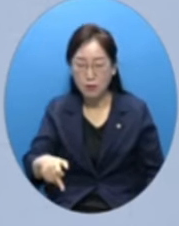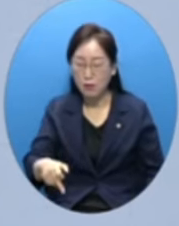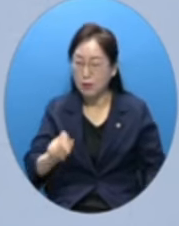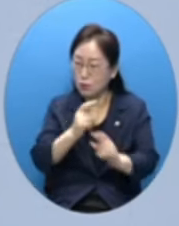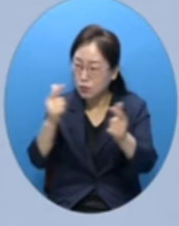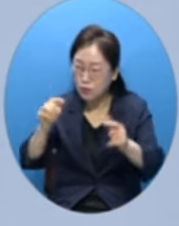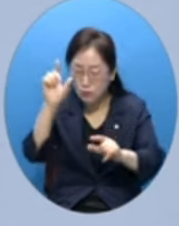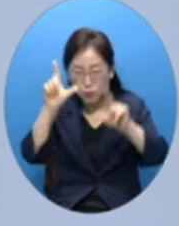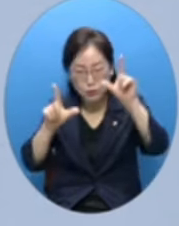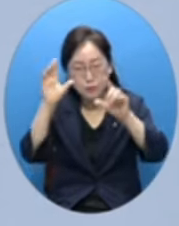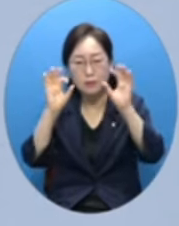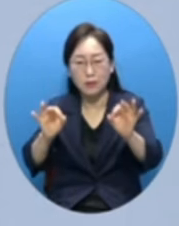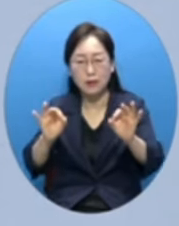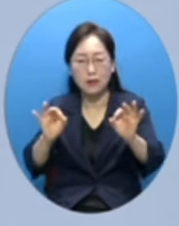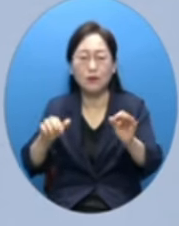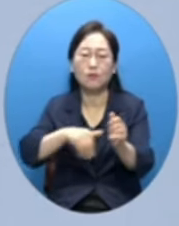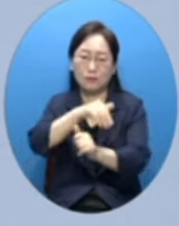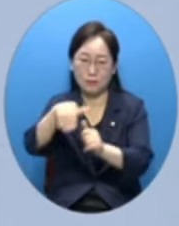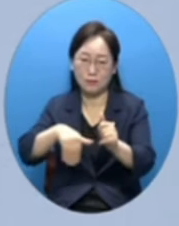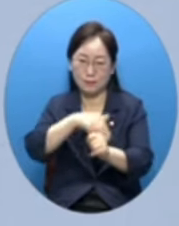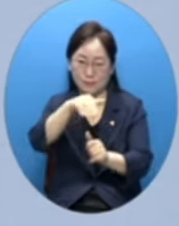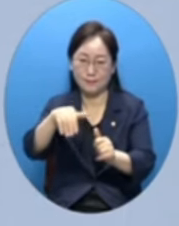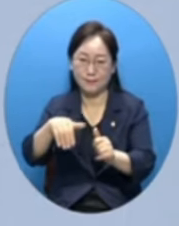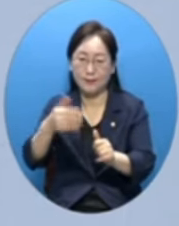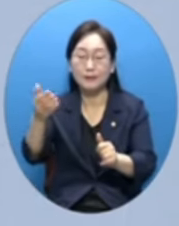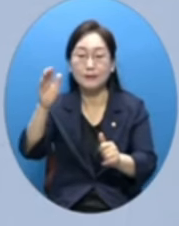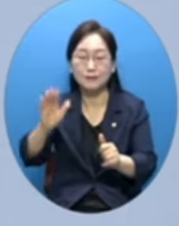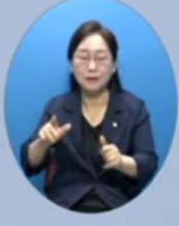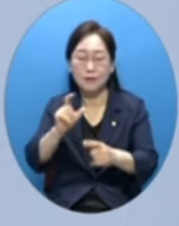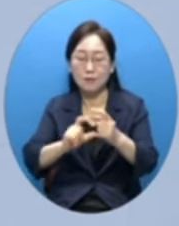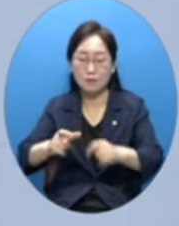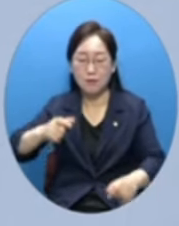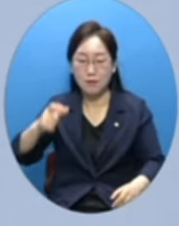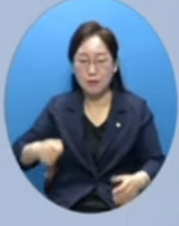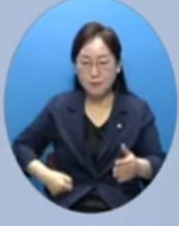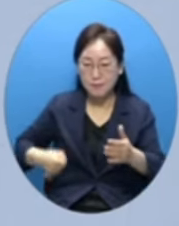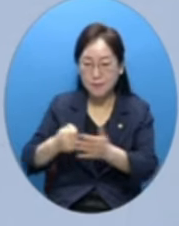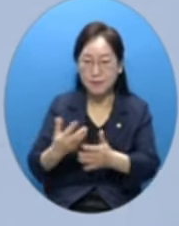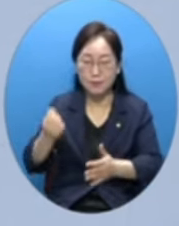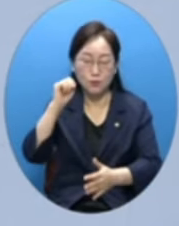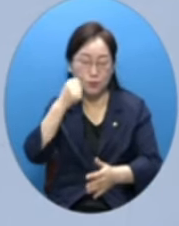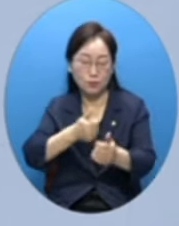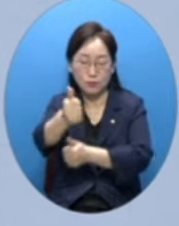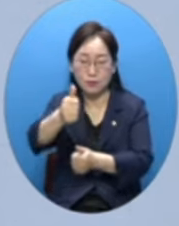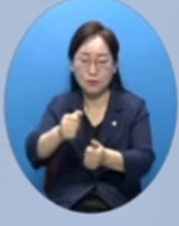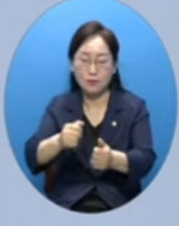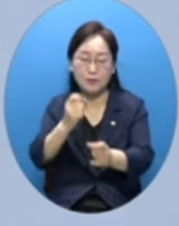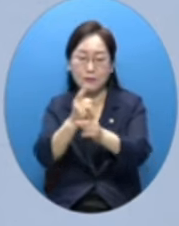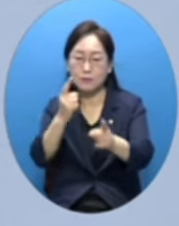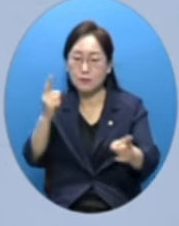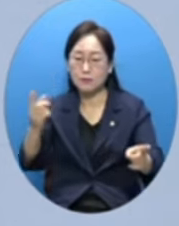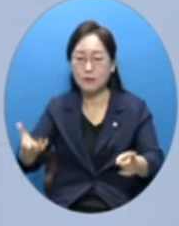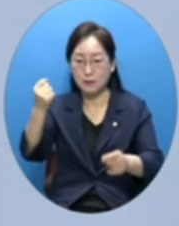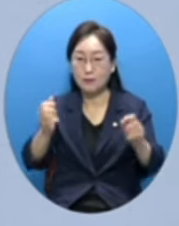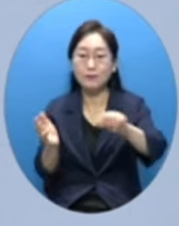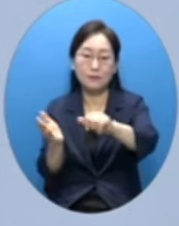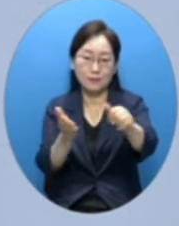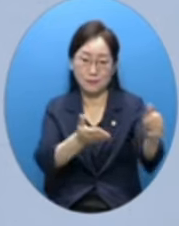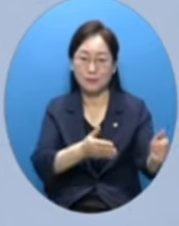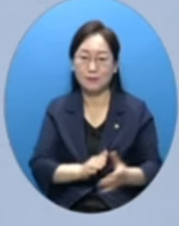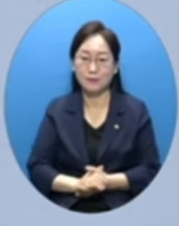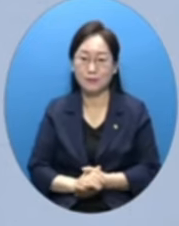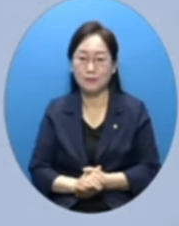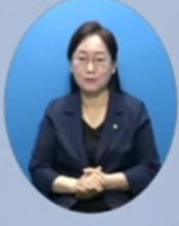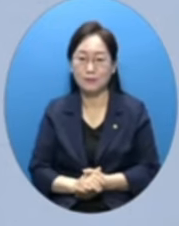가지로 어려운 환경이 처 있지만 그서 우리는 가고 담대해 모든 어려움 물리치고 승리하는 우리 모두가 되야 할 것입니다